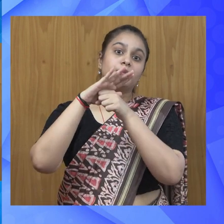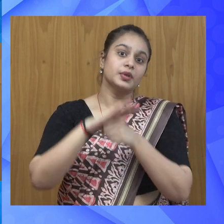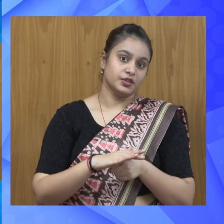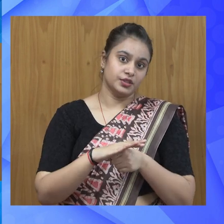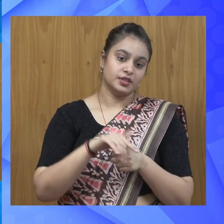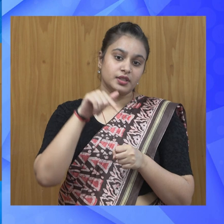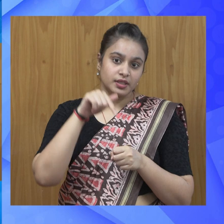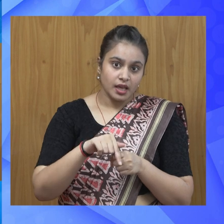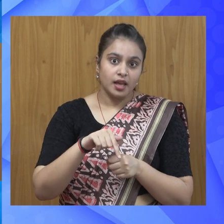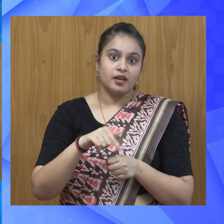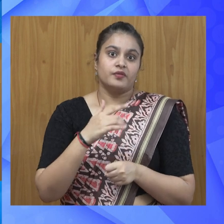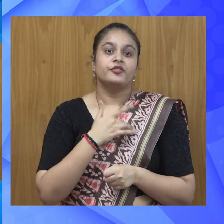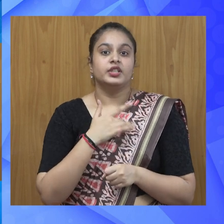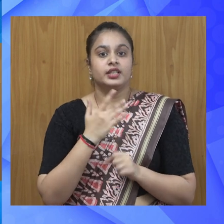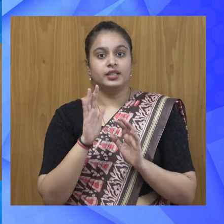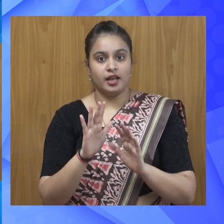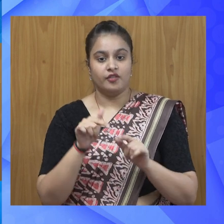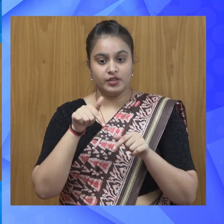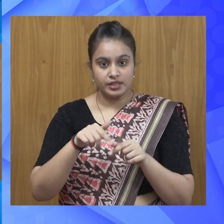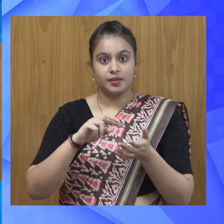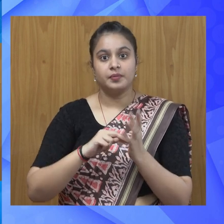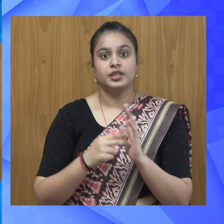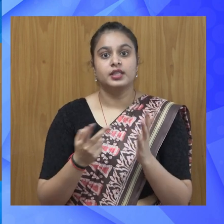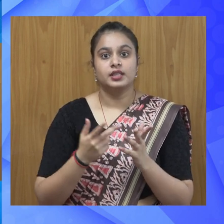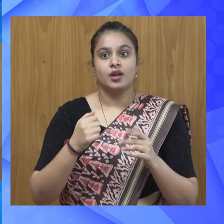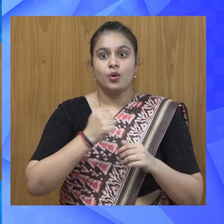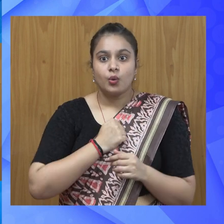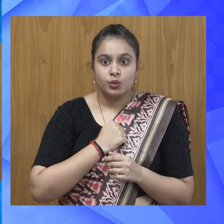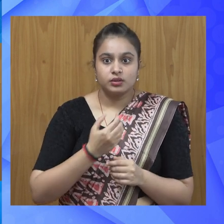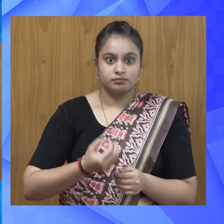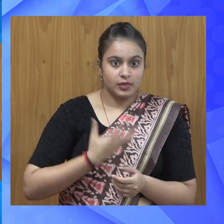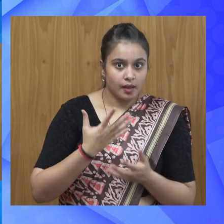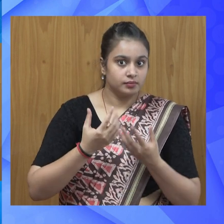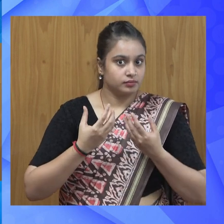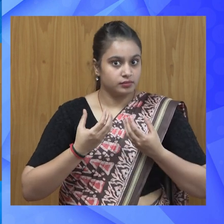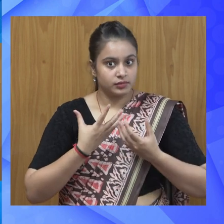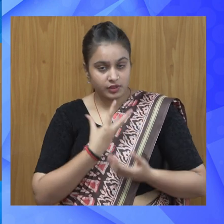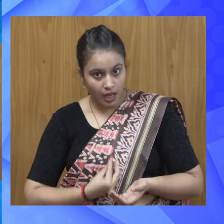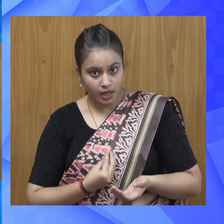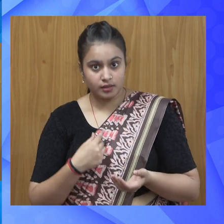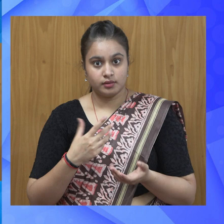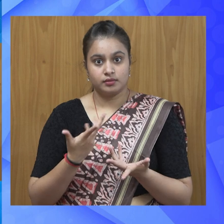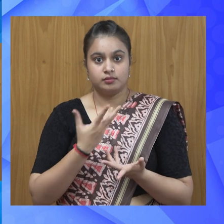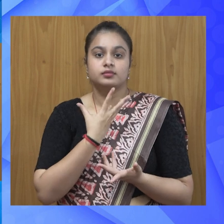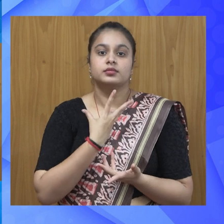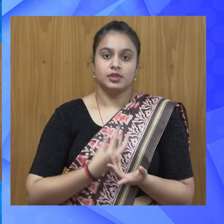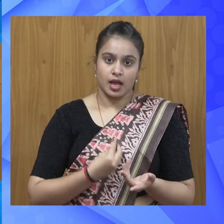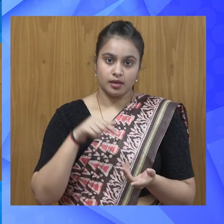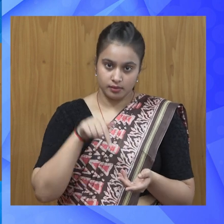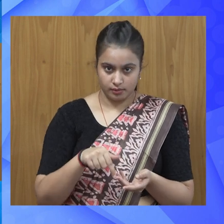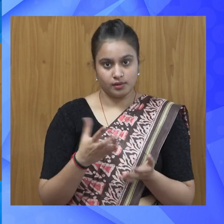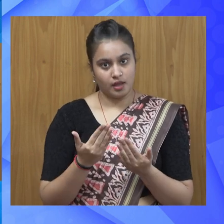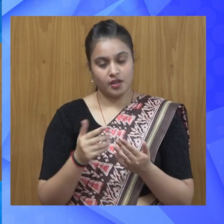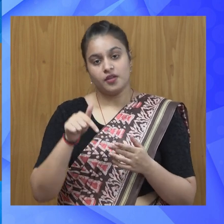तरह का भाव है। डिप्रेशन का मतलब है कैसे हम हमारा जो इमोशंस है ये इसको हम बोलते हैं उदासी का इमोशन,